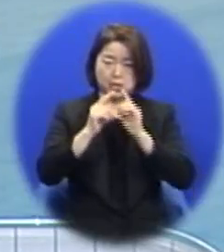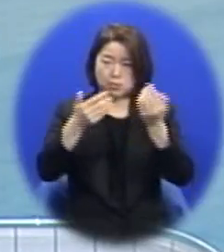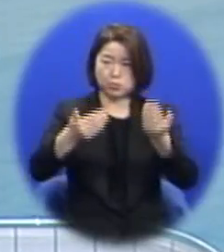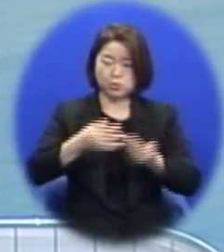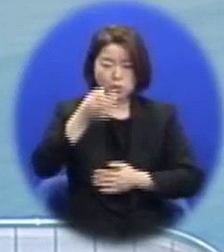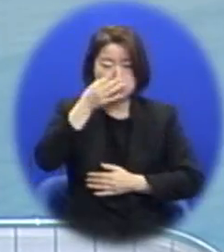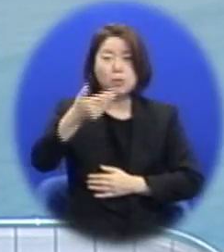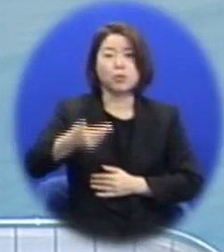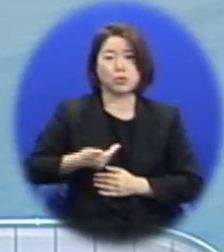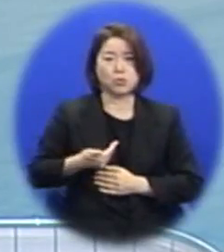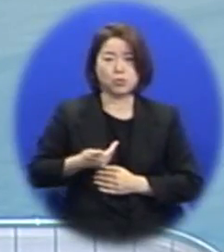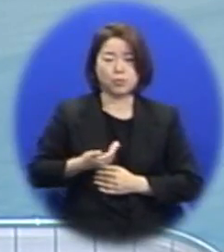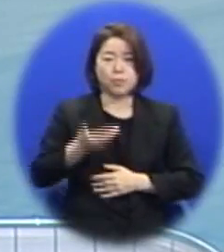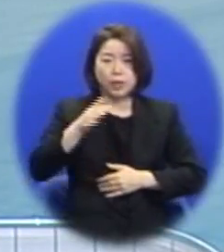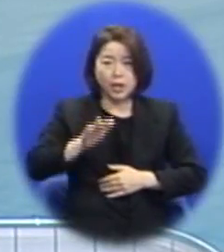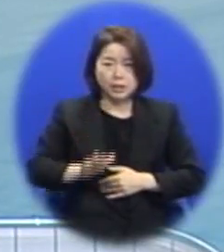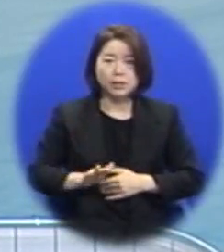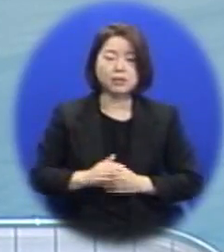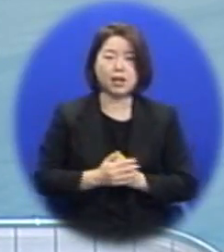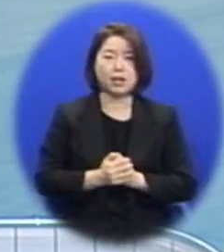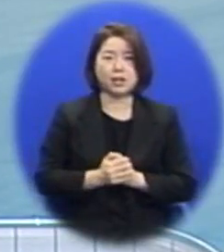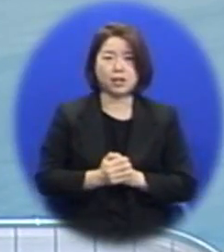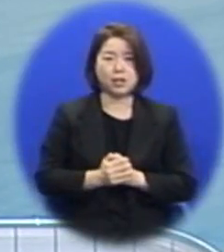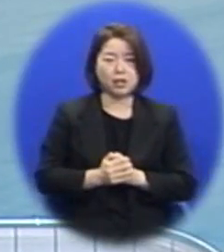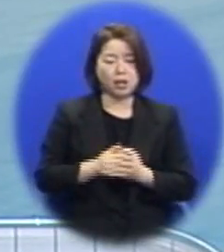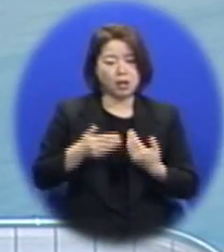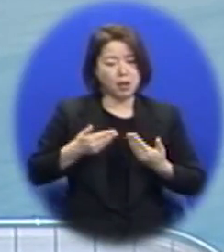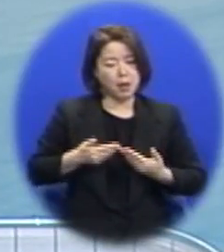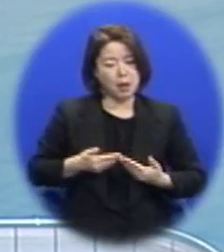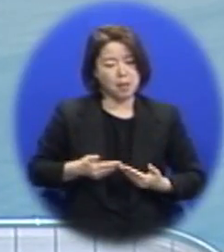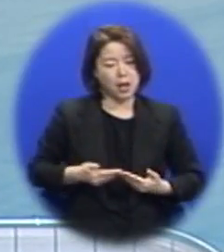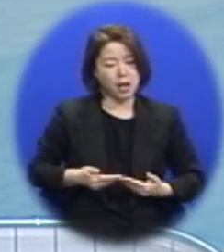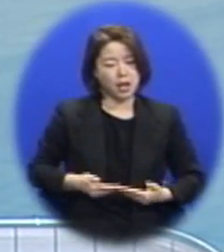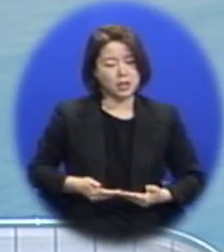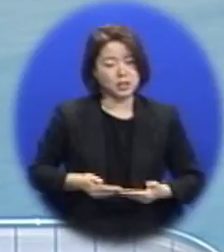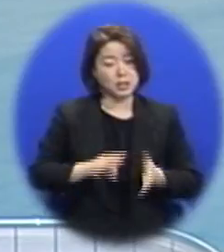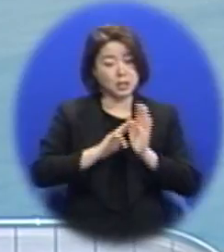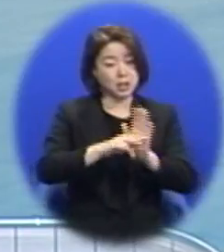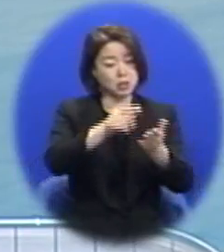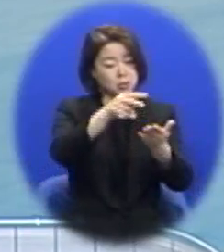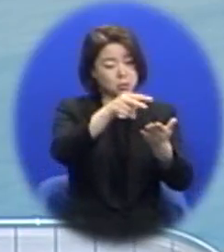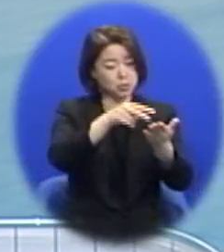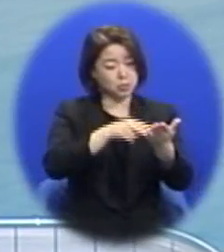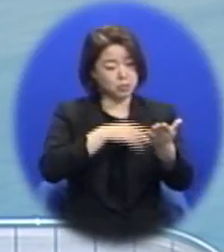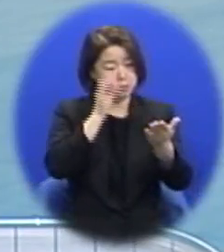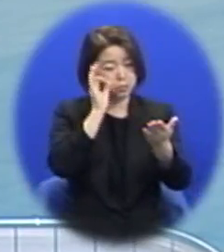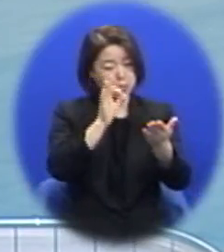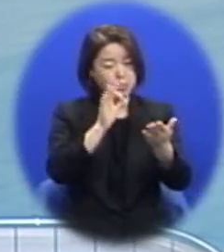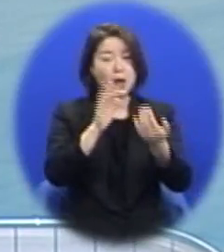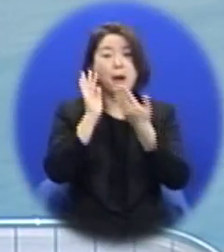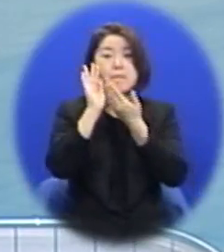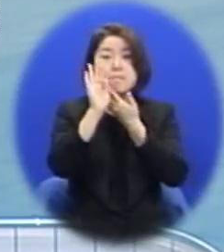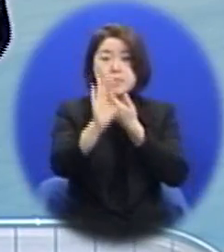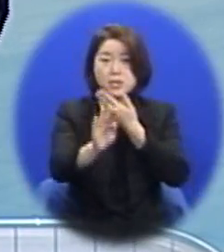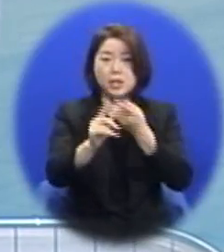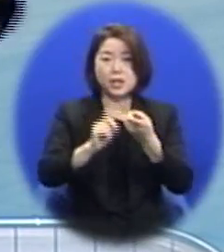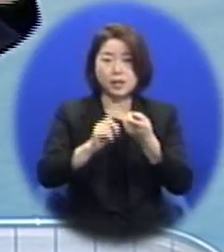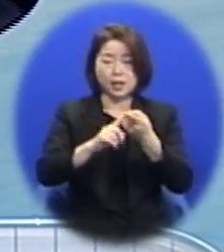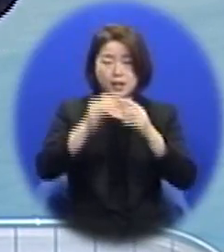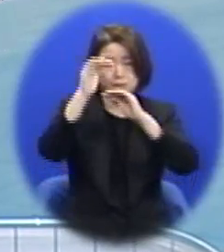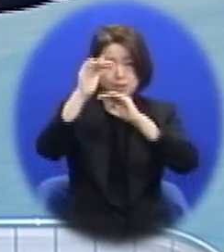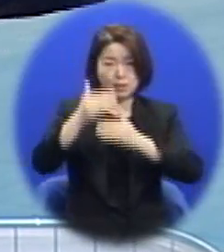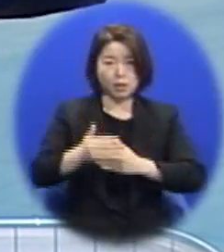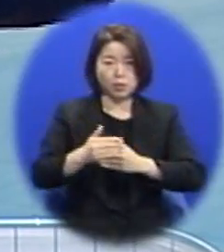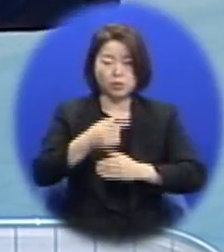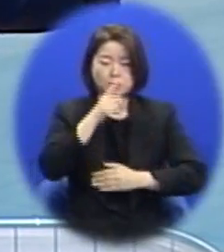보여주셨습니다. 그러나 가만히 이 계시록을 읽어보면 미래에 대한 내용들은 다